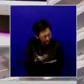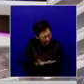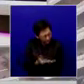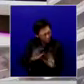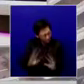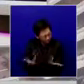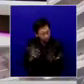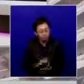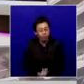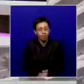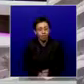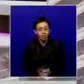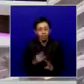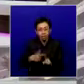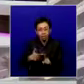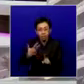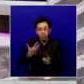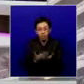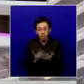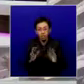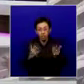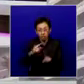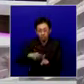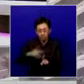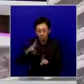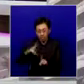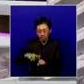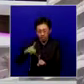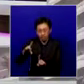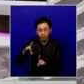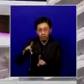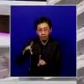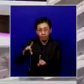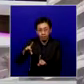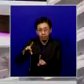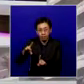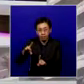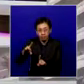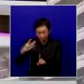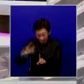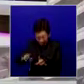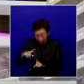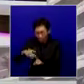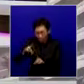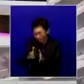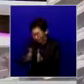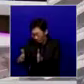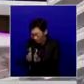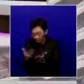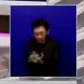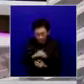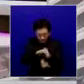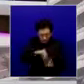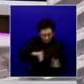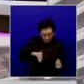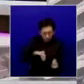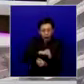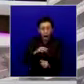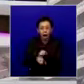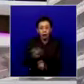ยังเก่งก็คือกรกฎาคมสิงหาหลังจากนั้นเงินหมุนเวียนในเศรษฐกิจจะมาจากไหน